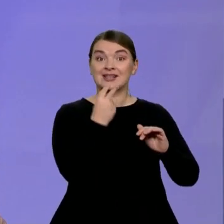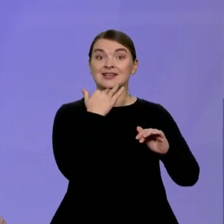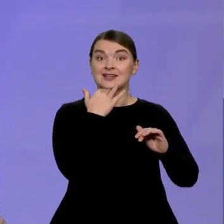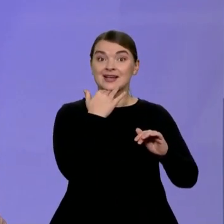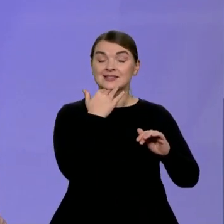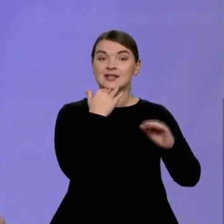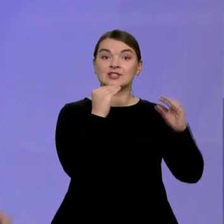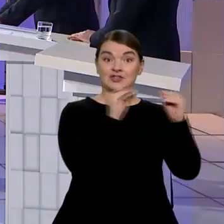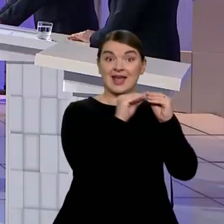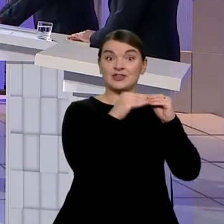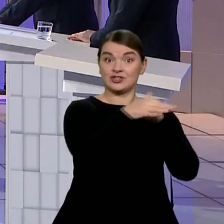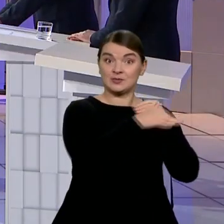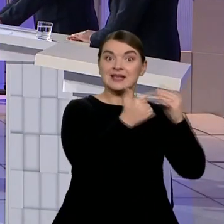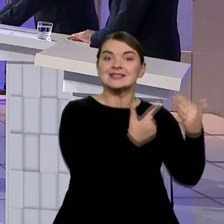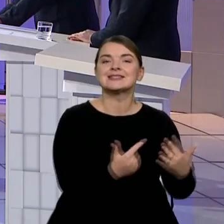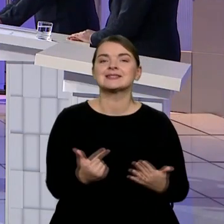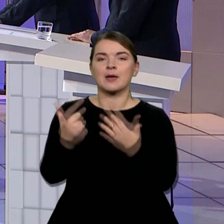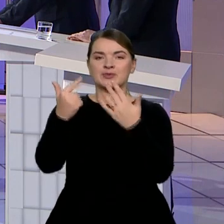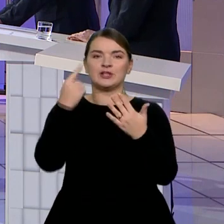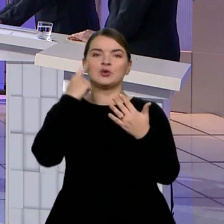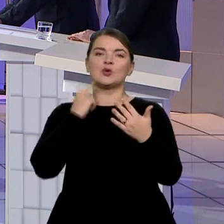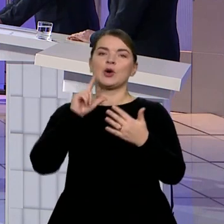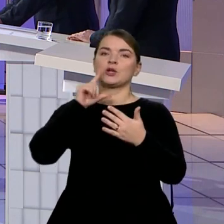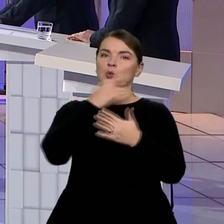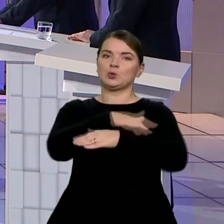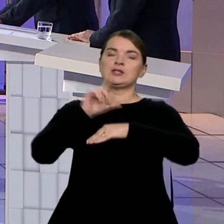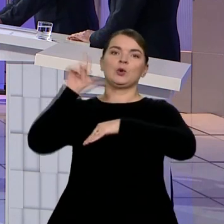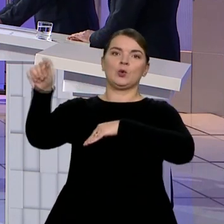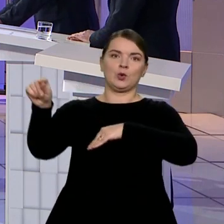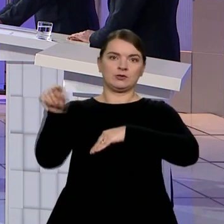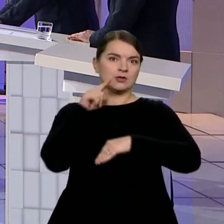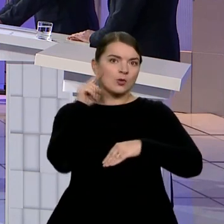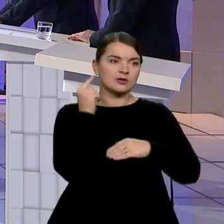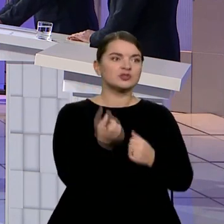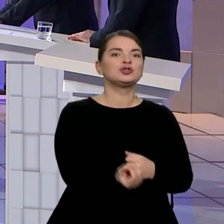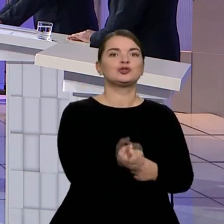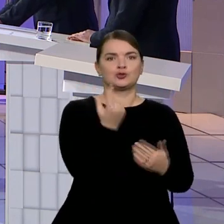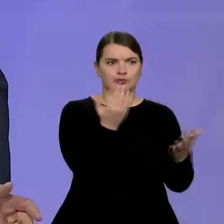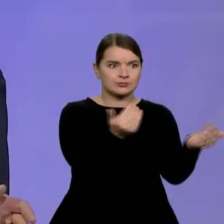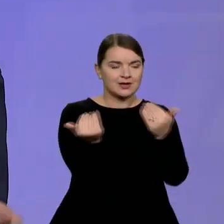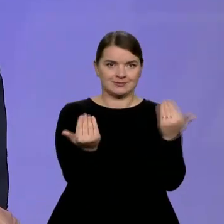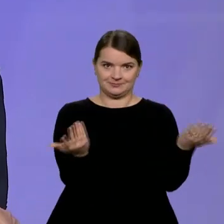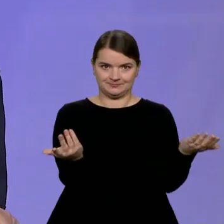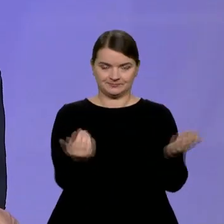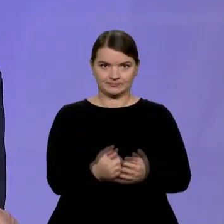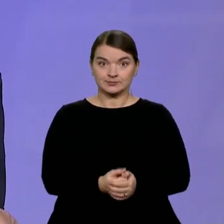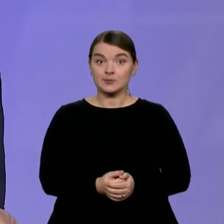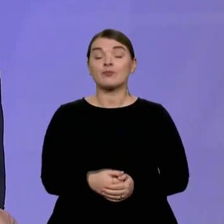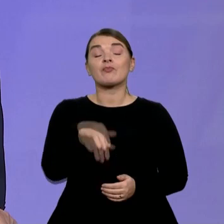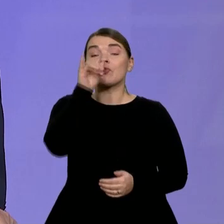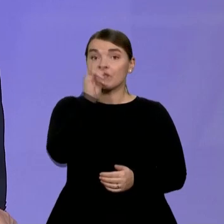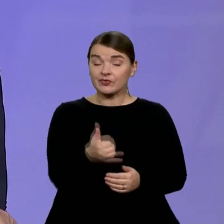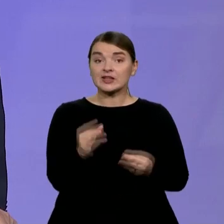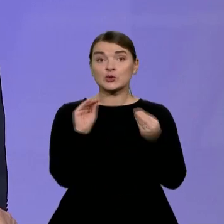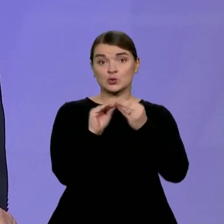iš Lietuvos, tai ką mes čia, iš kur mes čia to jaunimo paimsim, iš kur tų vaikų. Buvo bandymai ir sudaryti sutartis